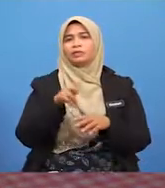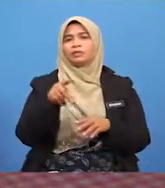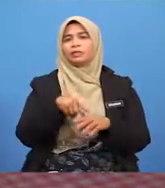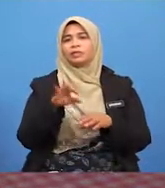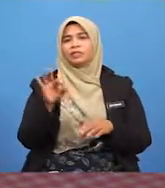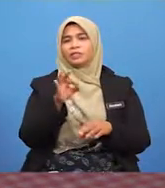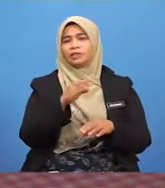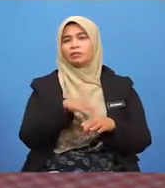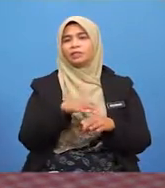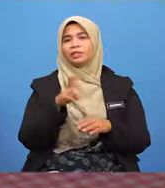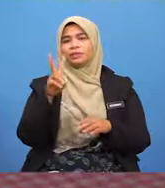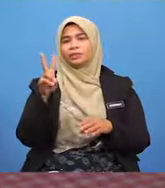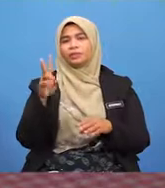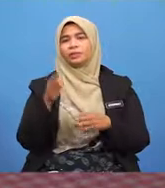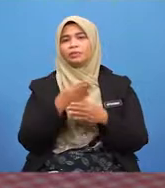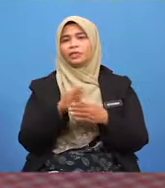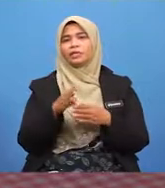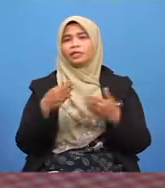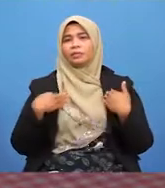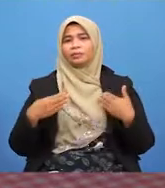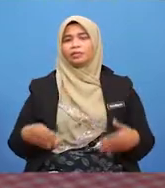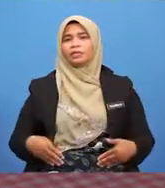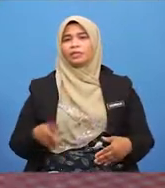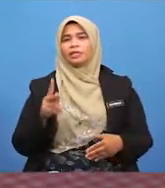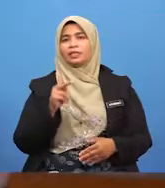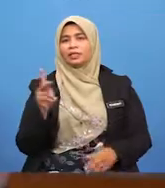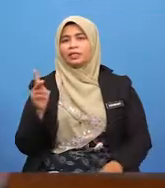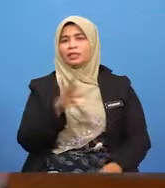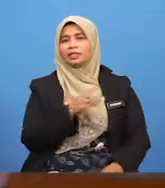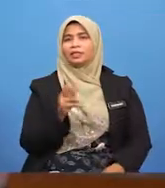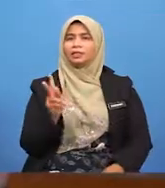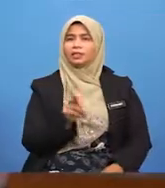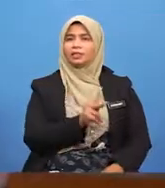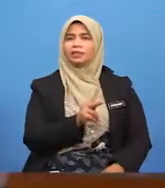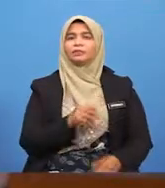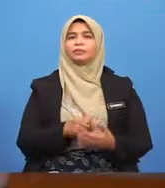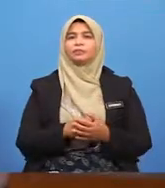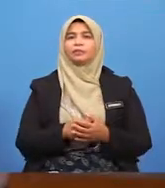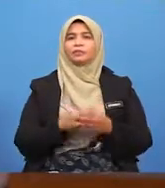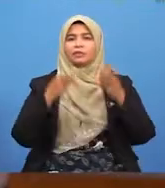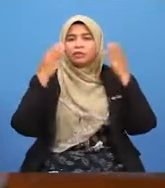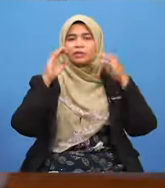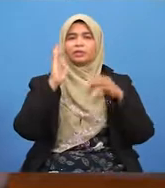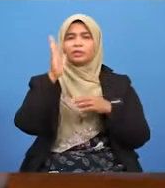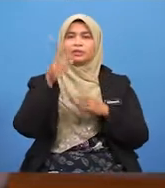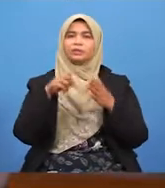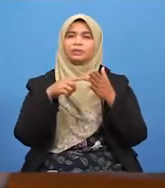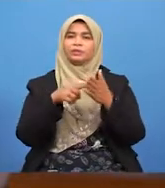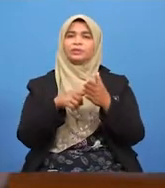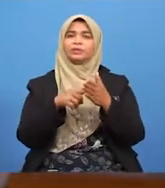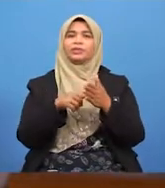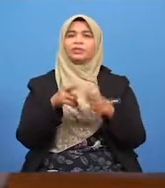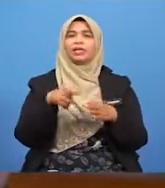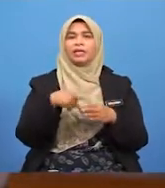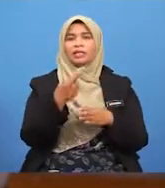bahagian badan yaitu kiri dan kanan C Gowa Tunjukkan ini adalah